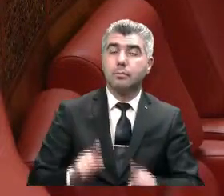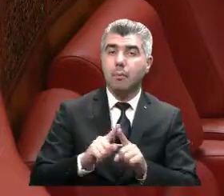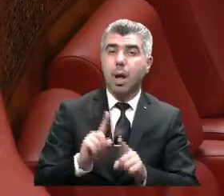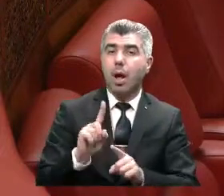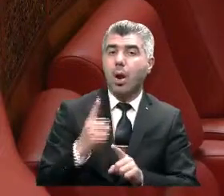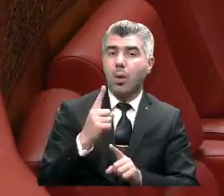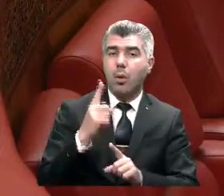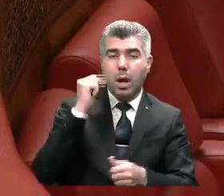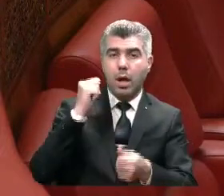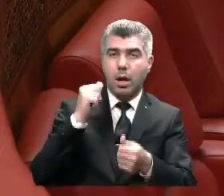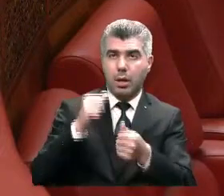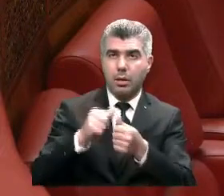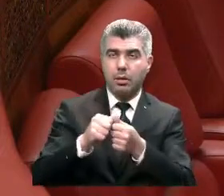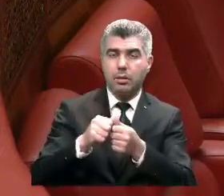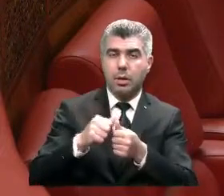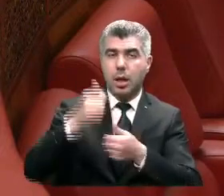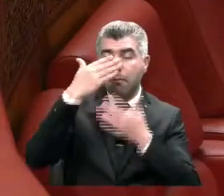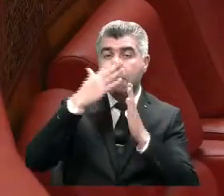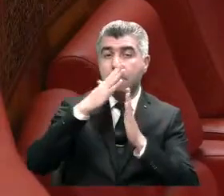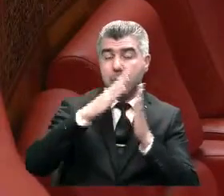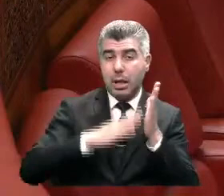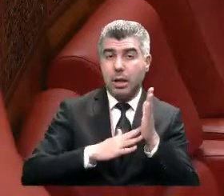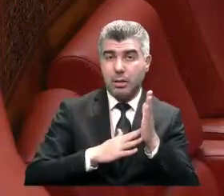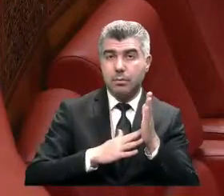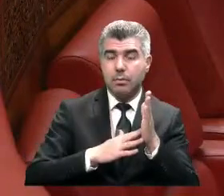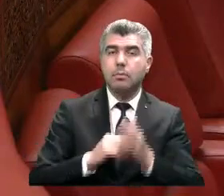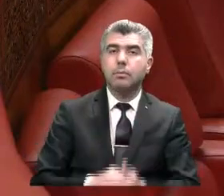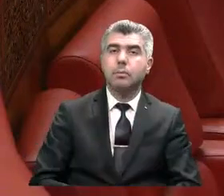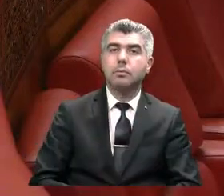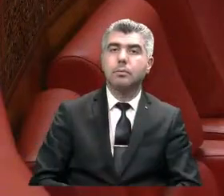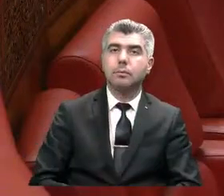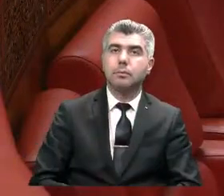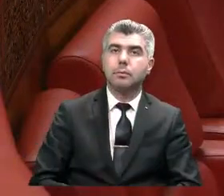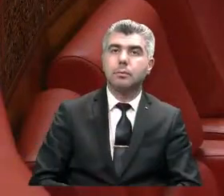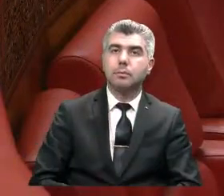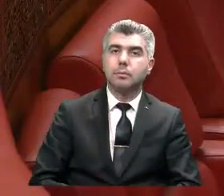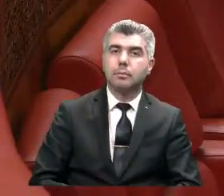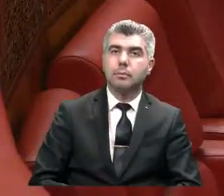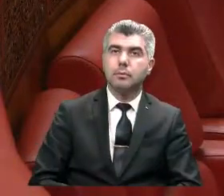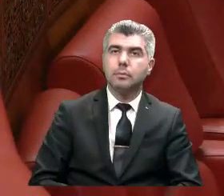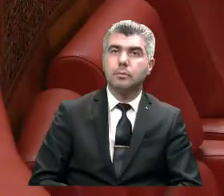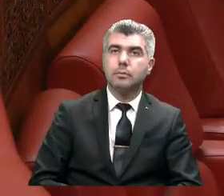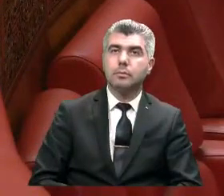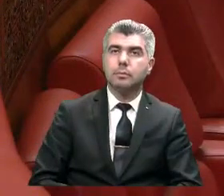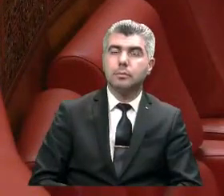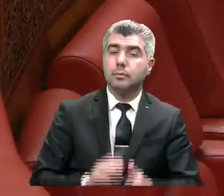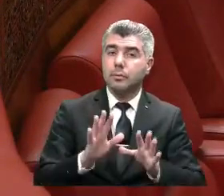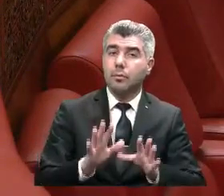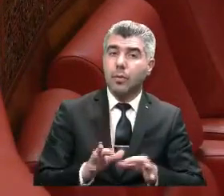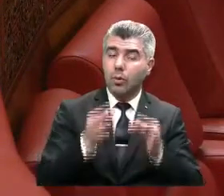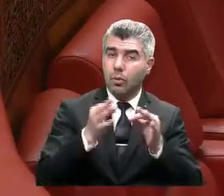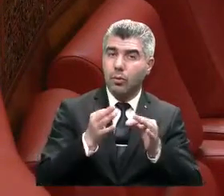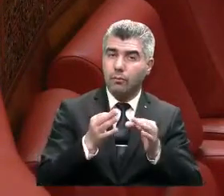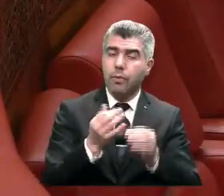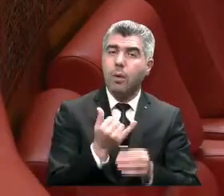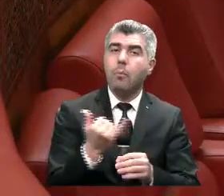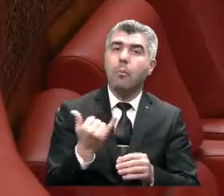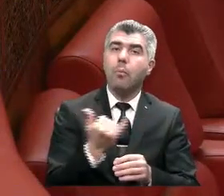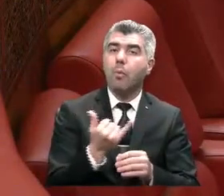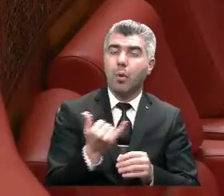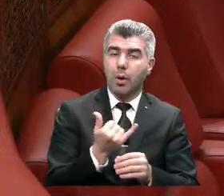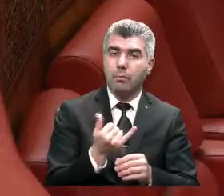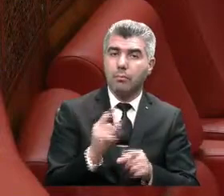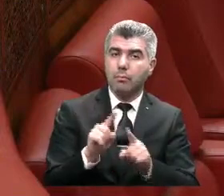بان المغرب خلال العقدين الاخيرين طور منظومه مهمه ديال